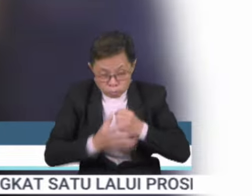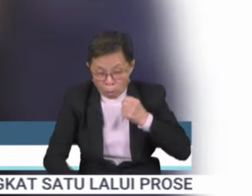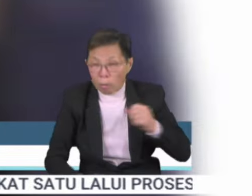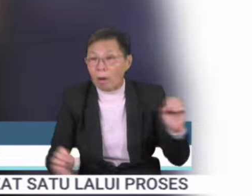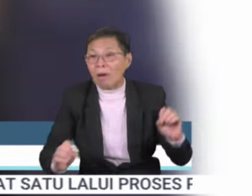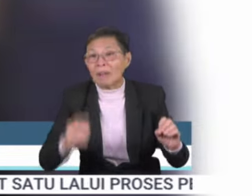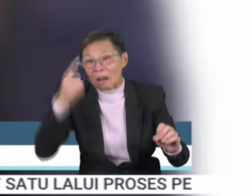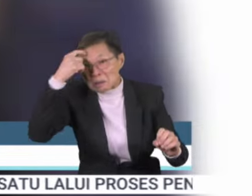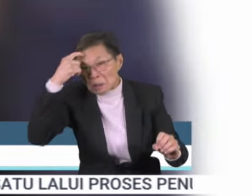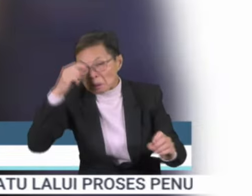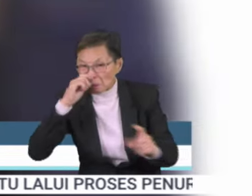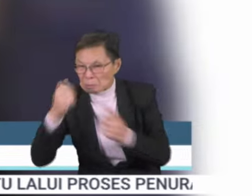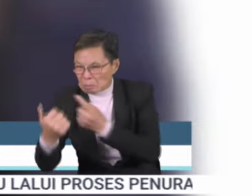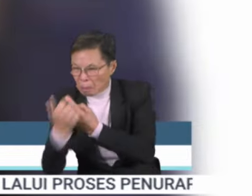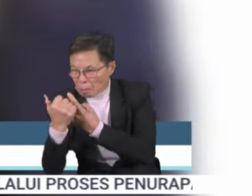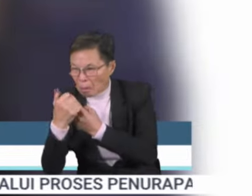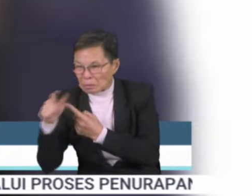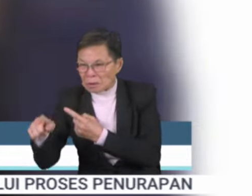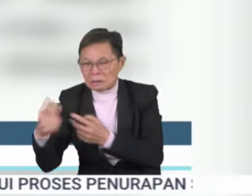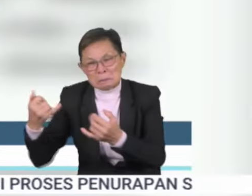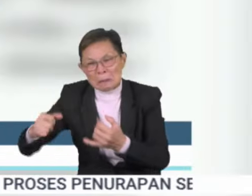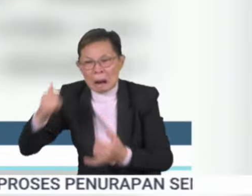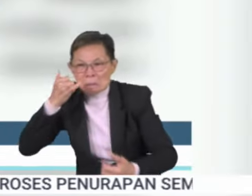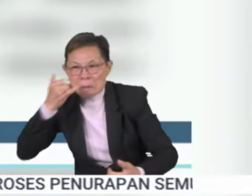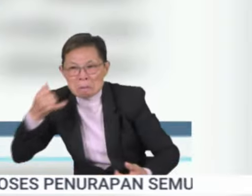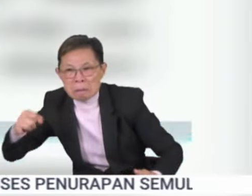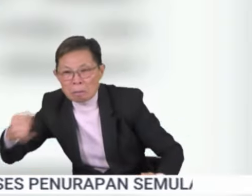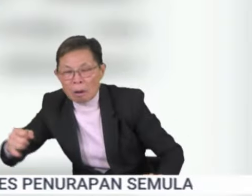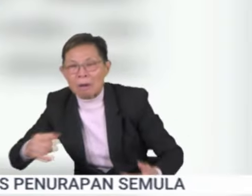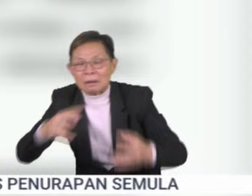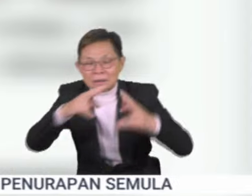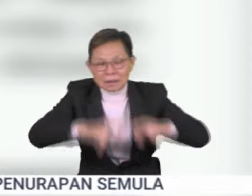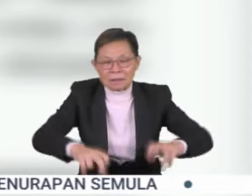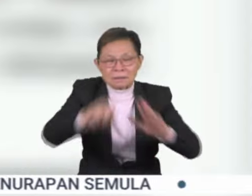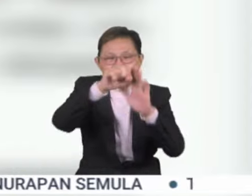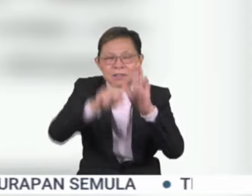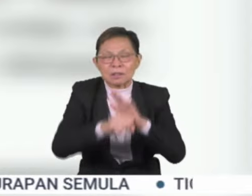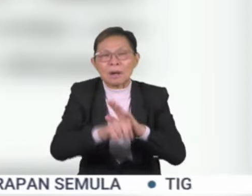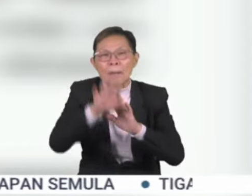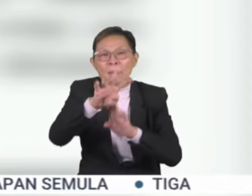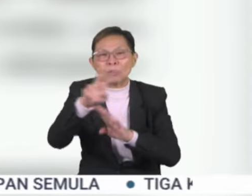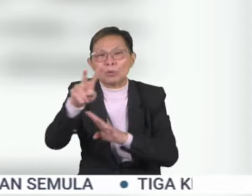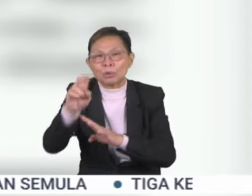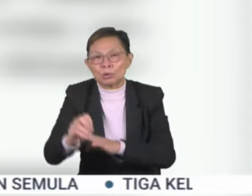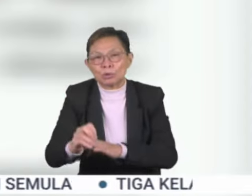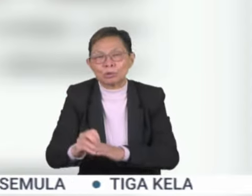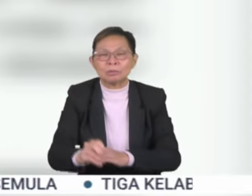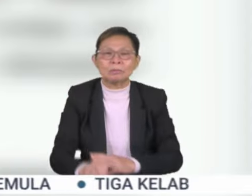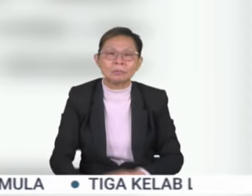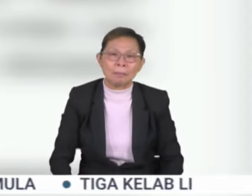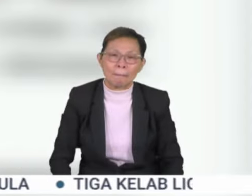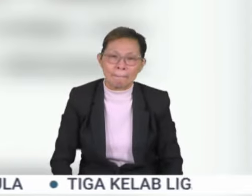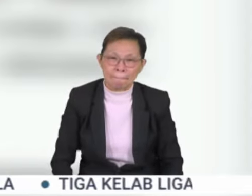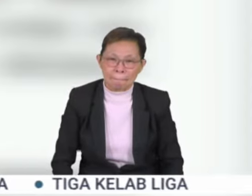dia ditipu setelah suspek gagal dihubungi. Kes disiasat mengikut Seksyen 420 Kanun